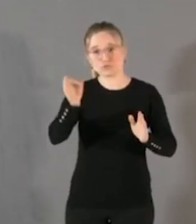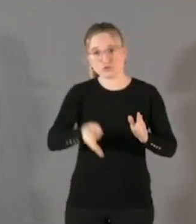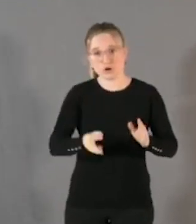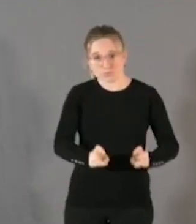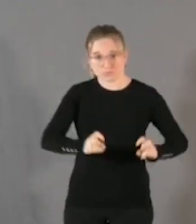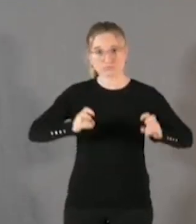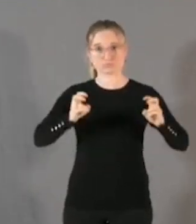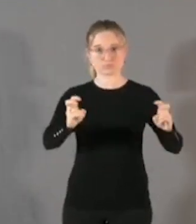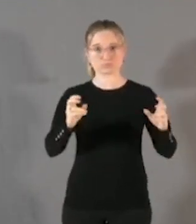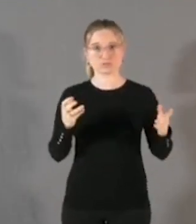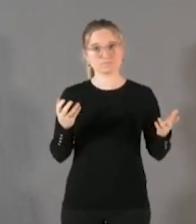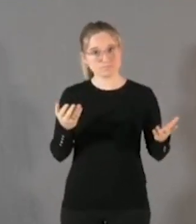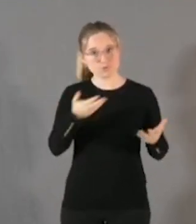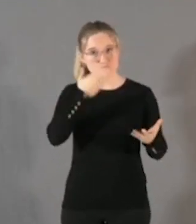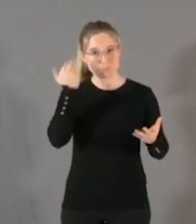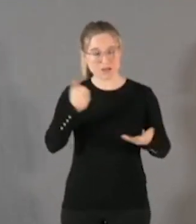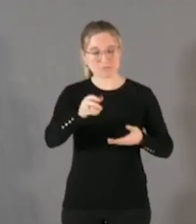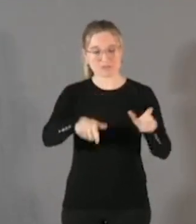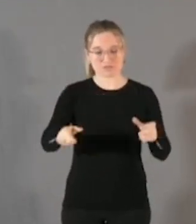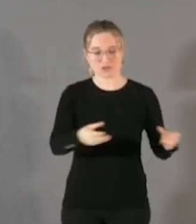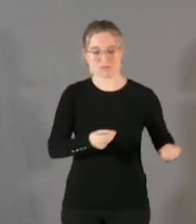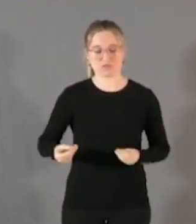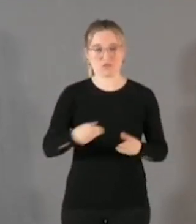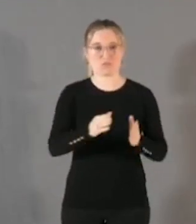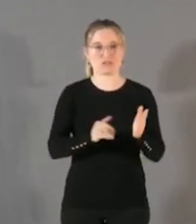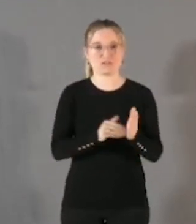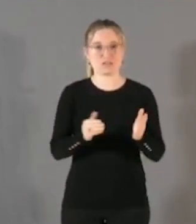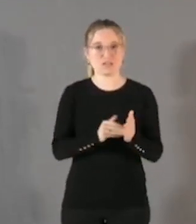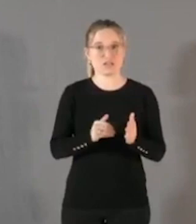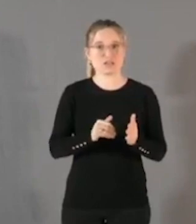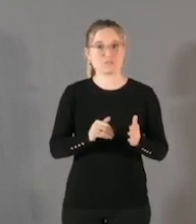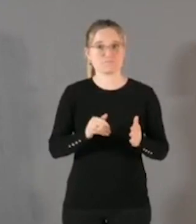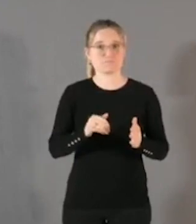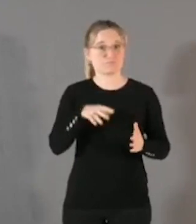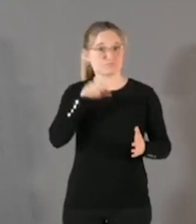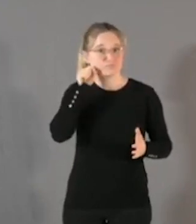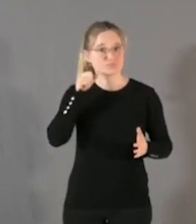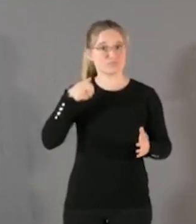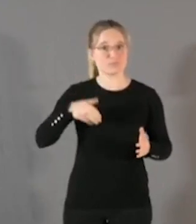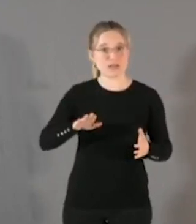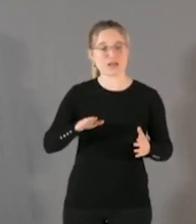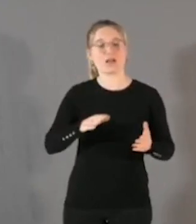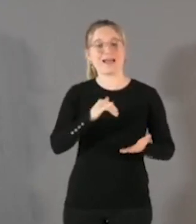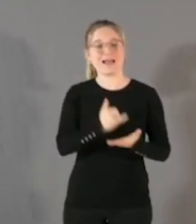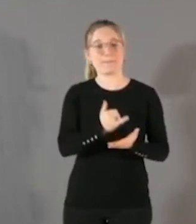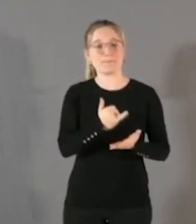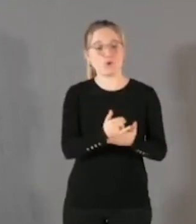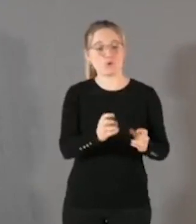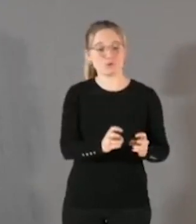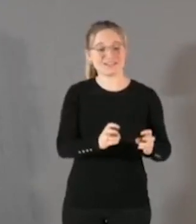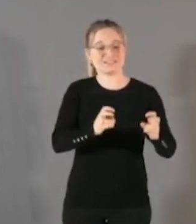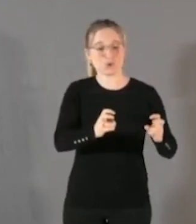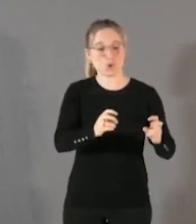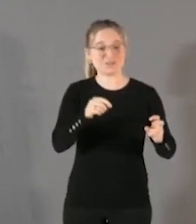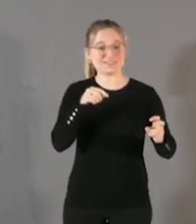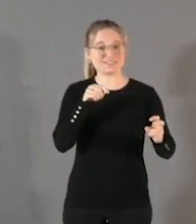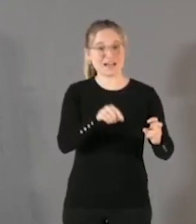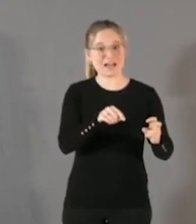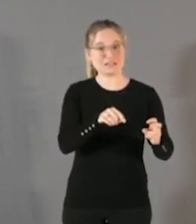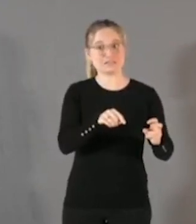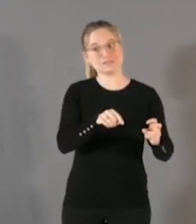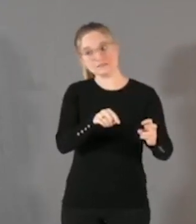Marseillais s'en rendent compte, mais l'augmentation des impôts couvre à peine la moitié de l'augmentation de dépenses de